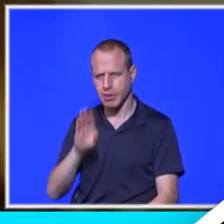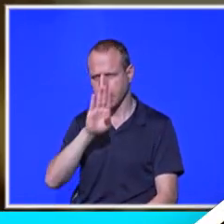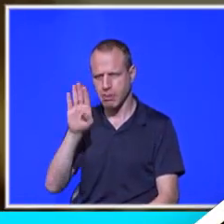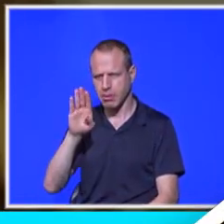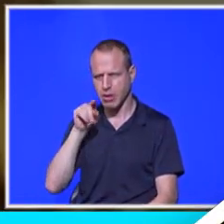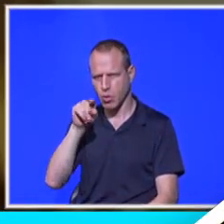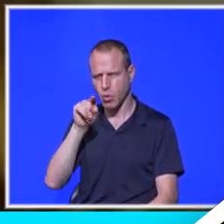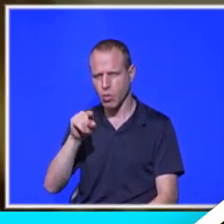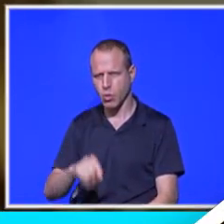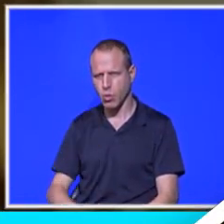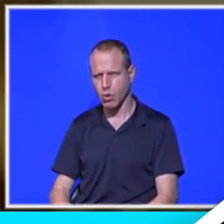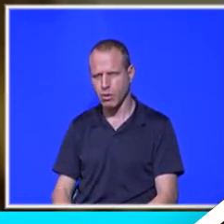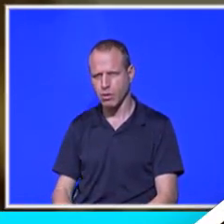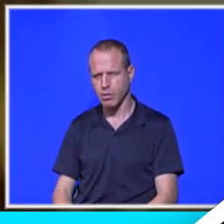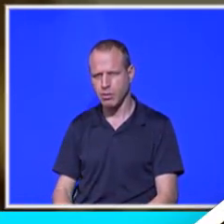נתניהו הוא